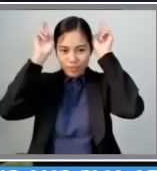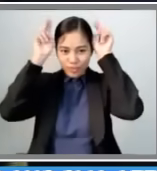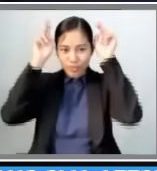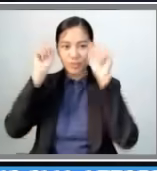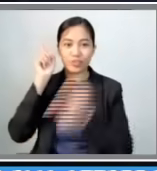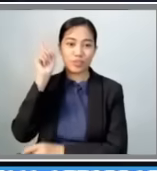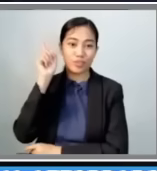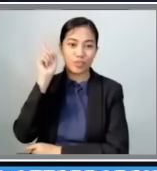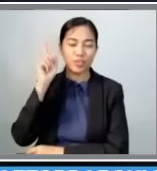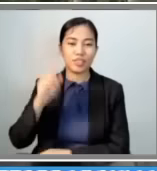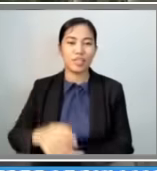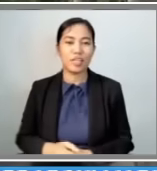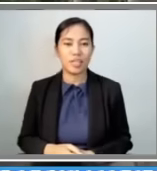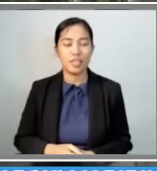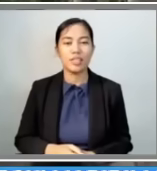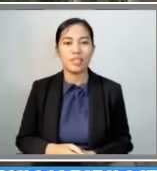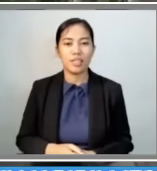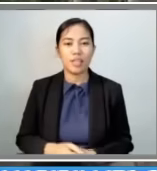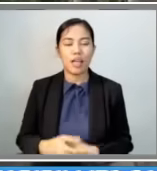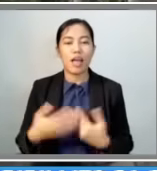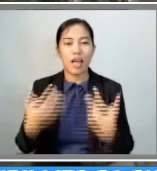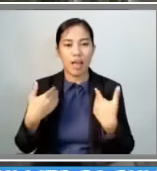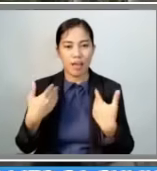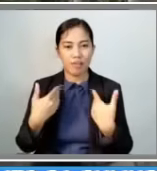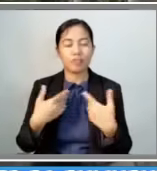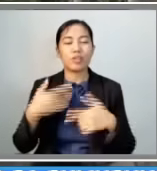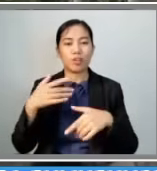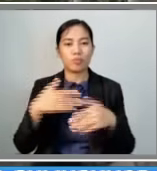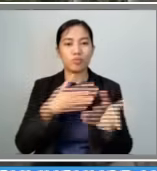iikot pa yan sa iba't ibang bansa.